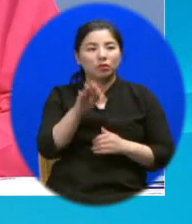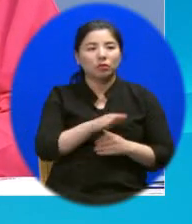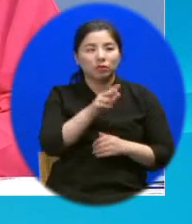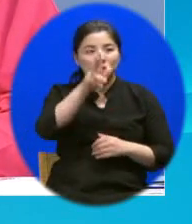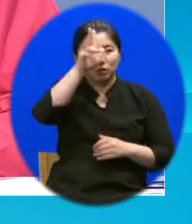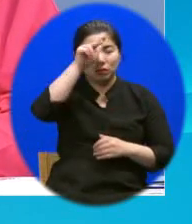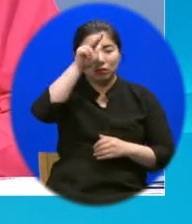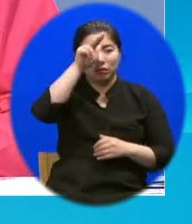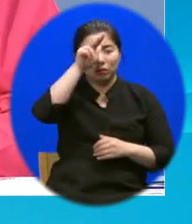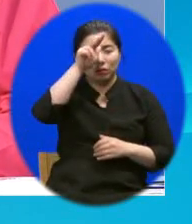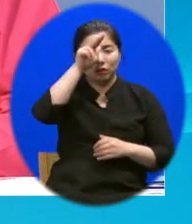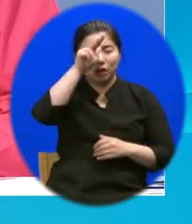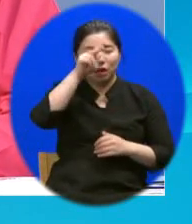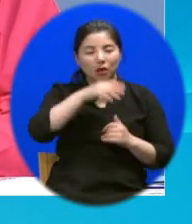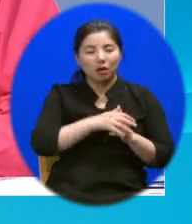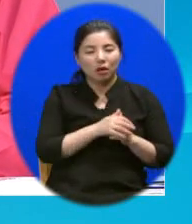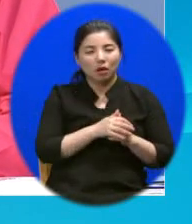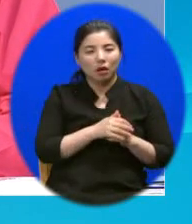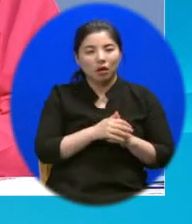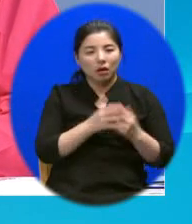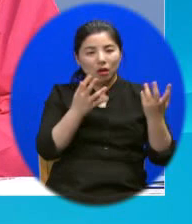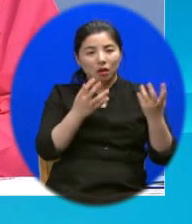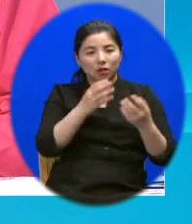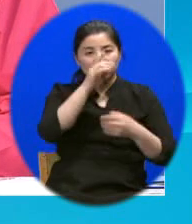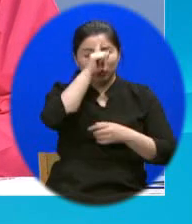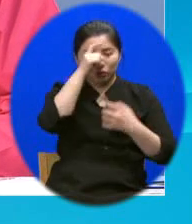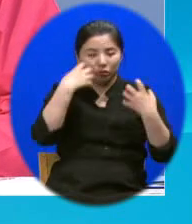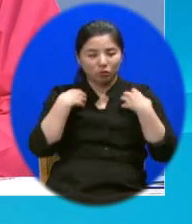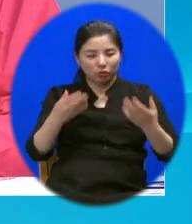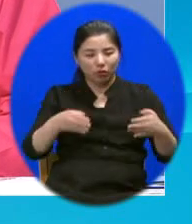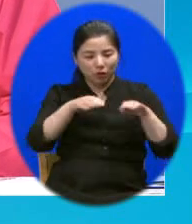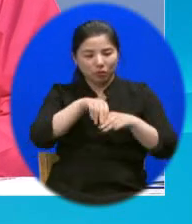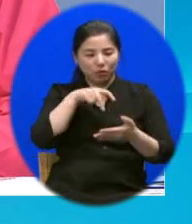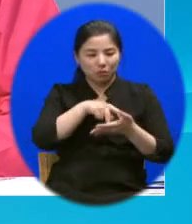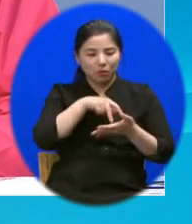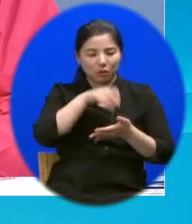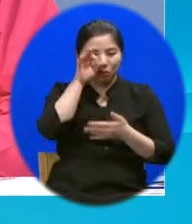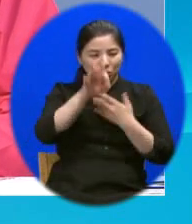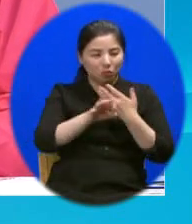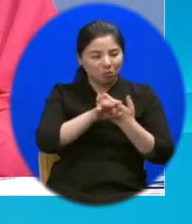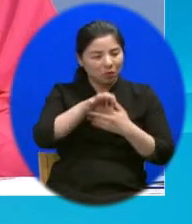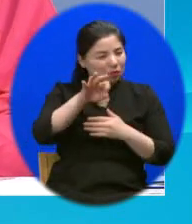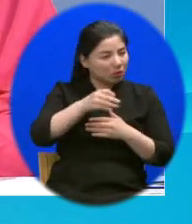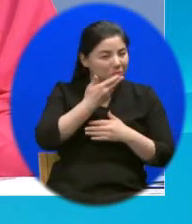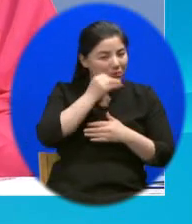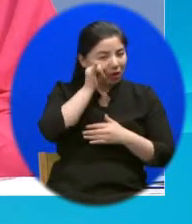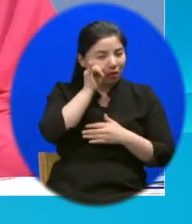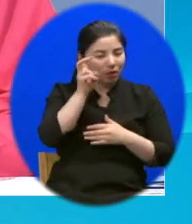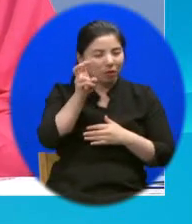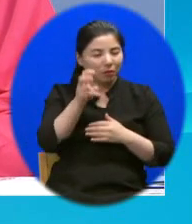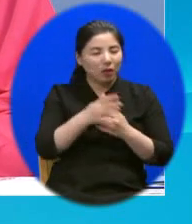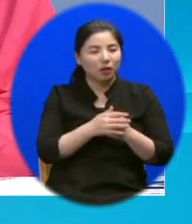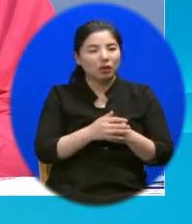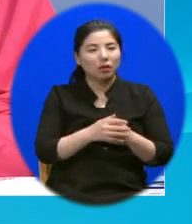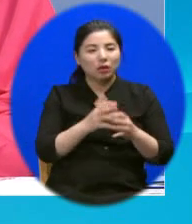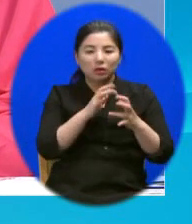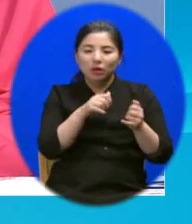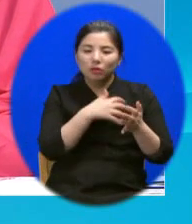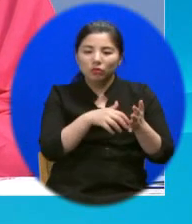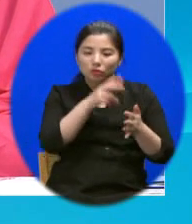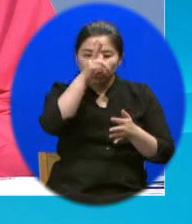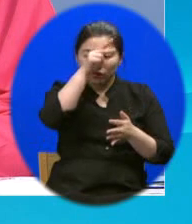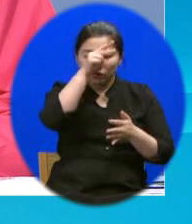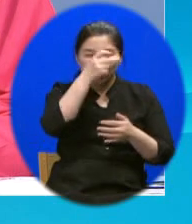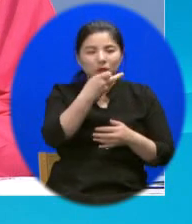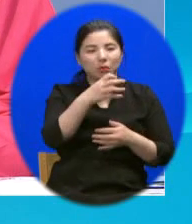경찰이라고 하는 그 어떻게 보면 정부기관에서 보면 작게 여기도 모르지만 인원으로 보면 7화 명이 넘는 큰